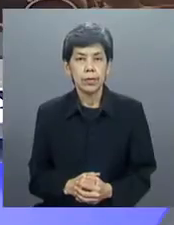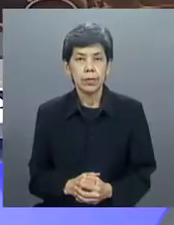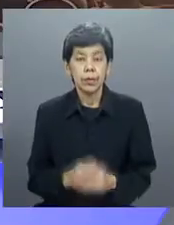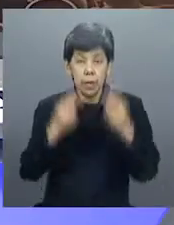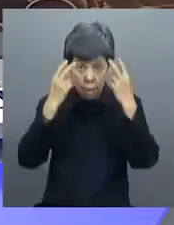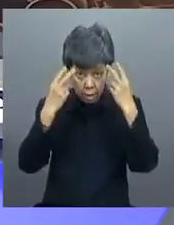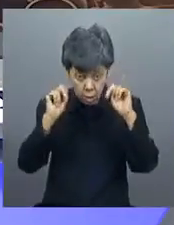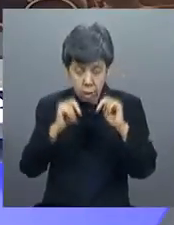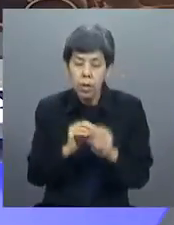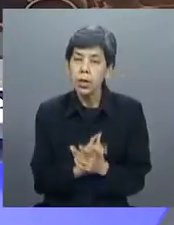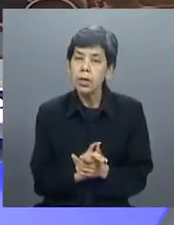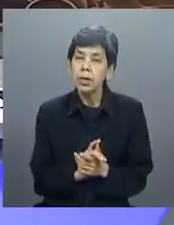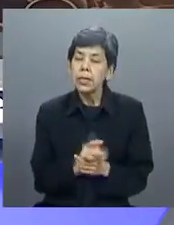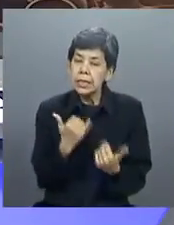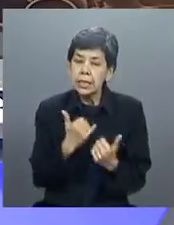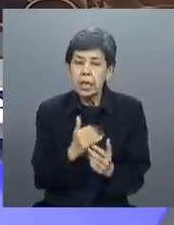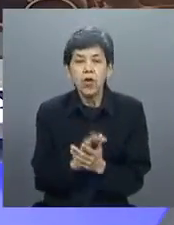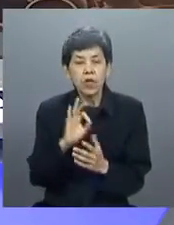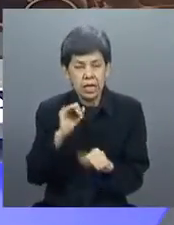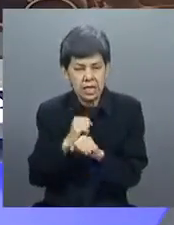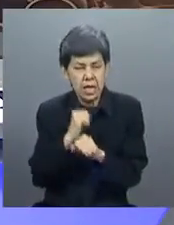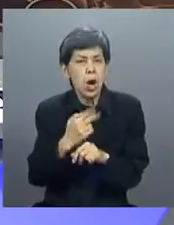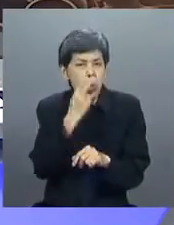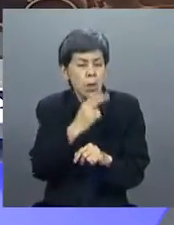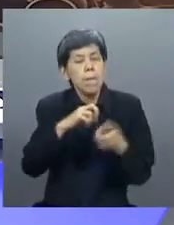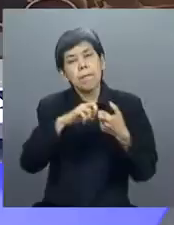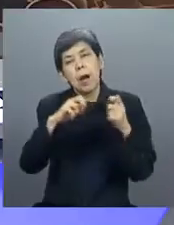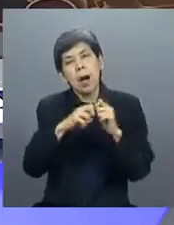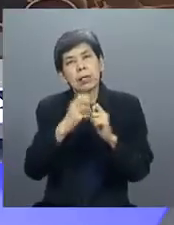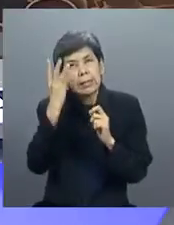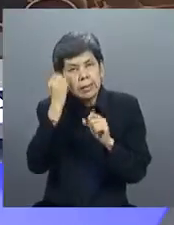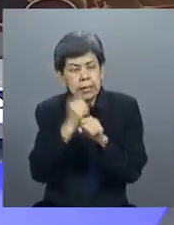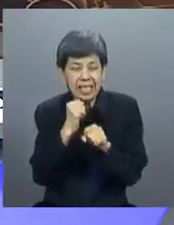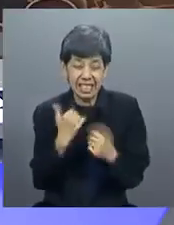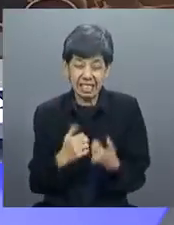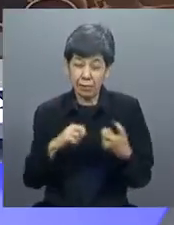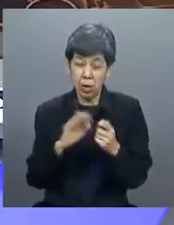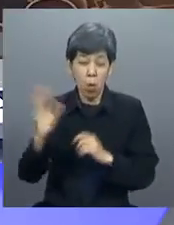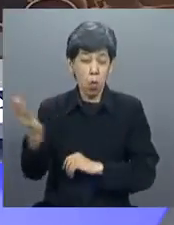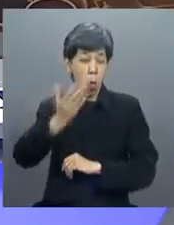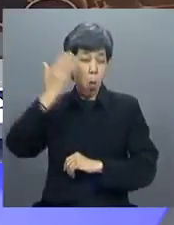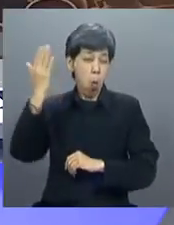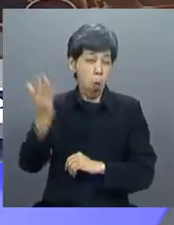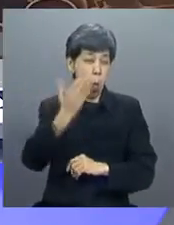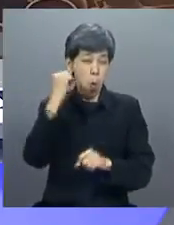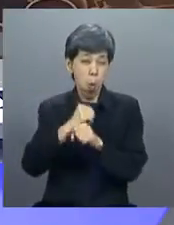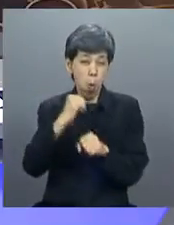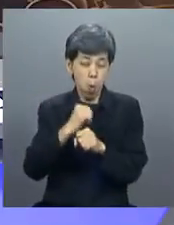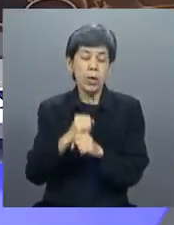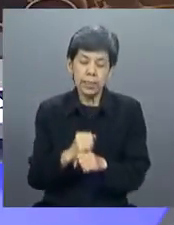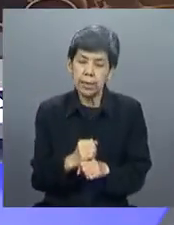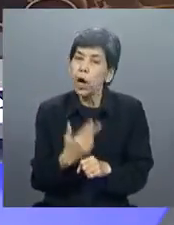นายกรัฐมนตรีฟิจิระบุว่าชาวฟิจิตอนนี้กำลังตกอยู่ในความกังวลค่ะหลังเกิดเหตุพายุไซโคลนผ่านพ้นไป